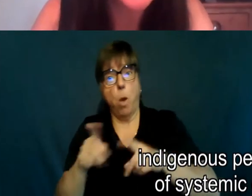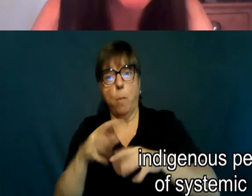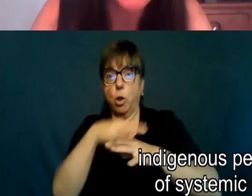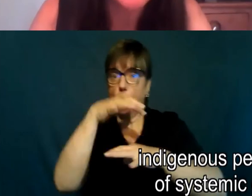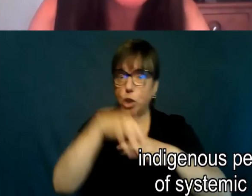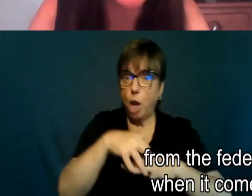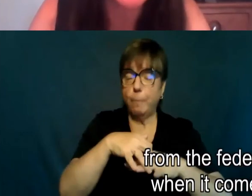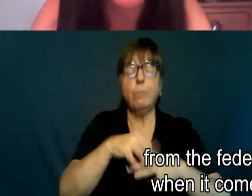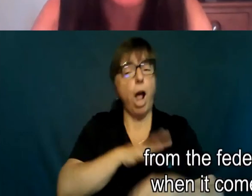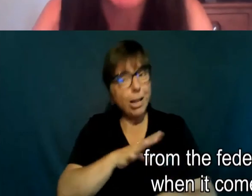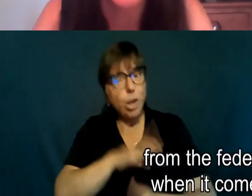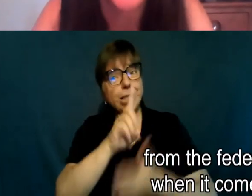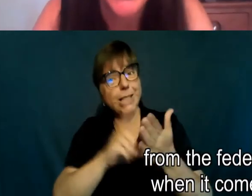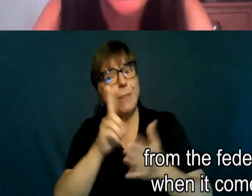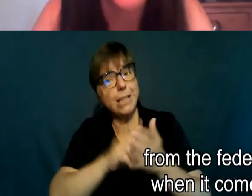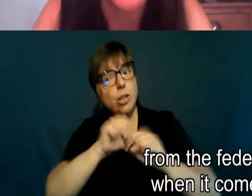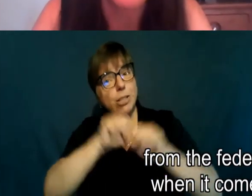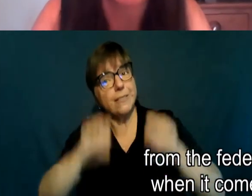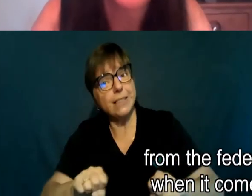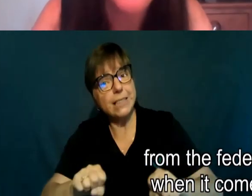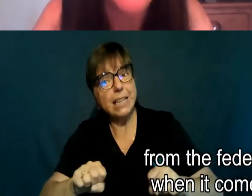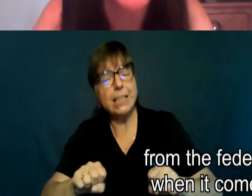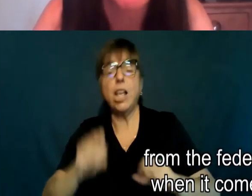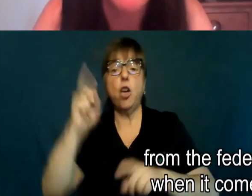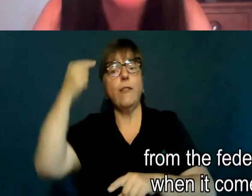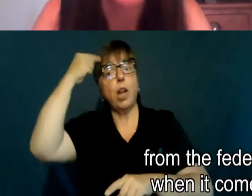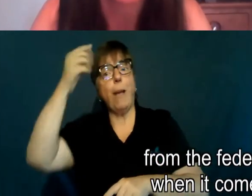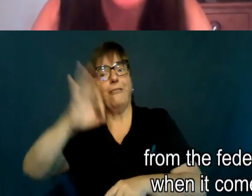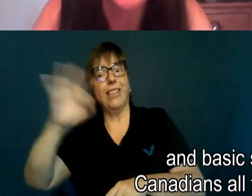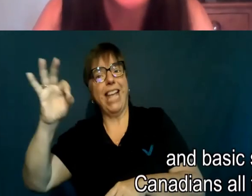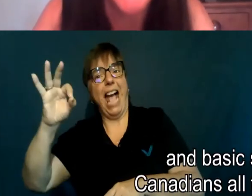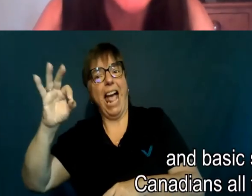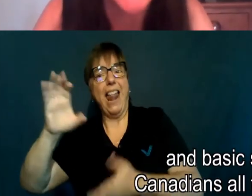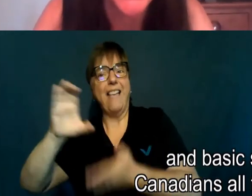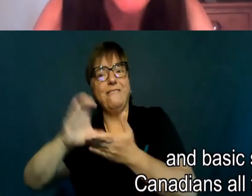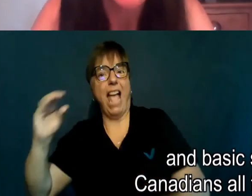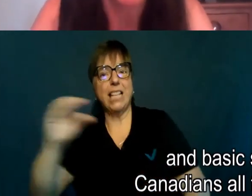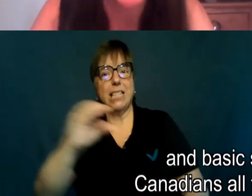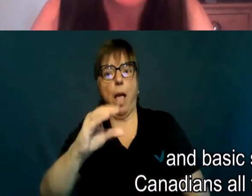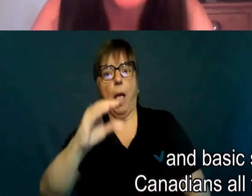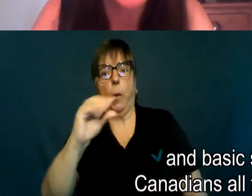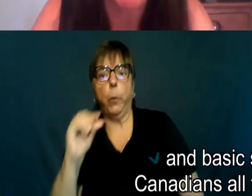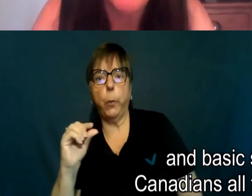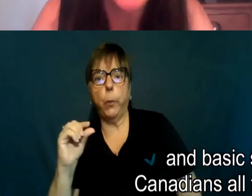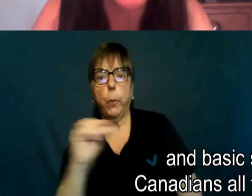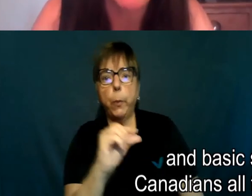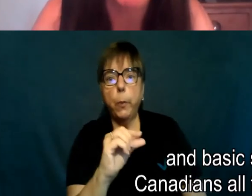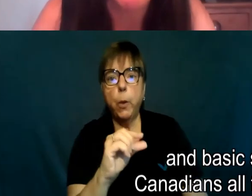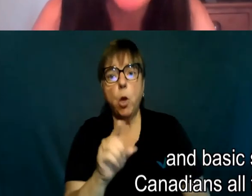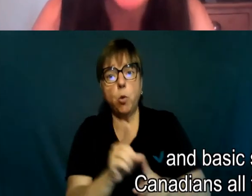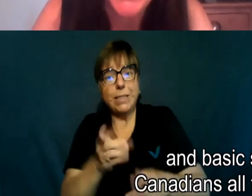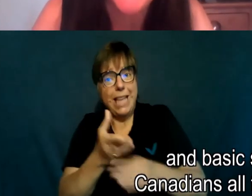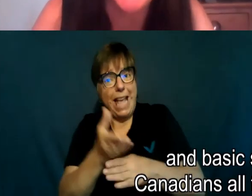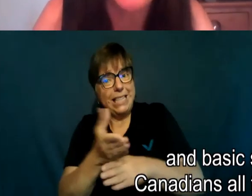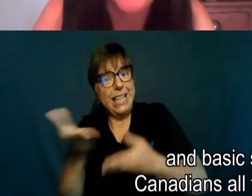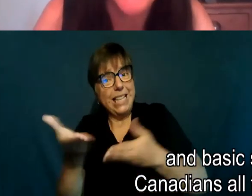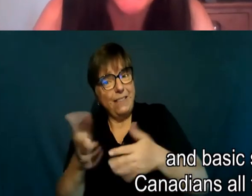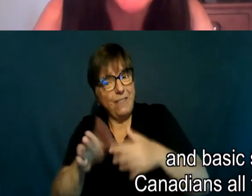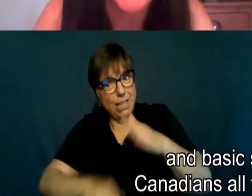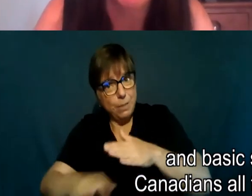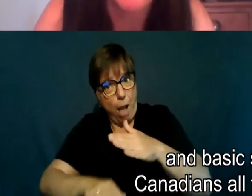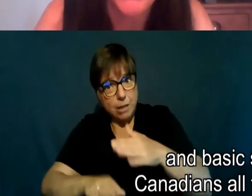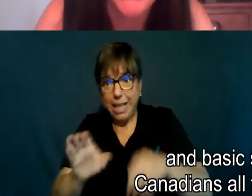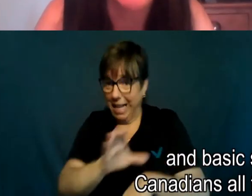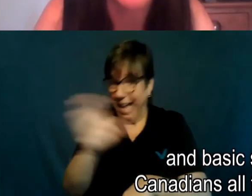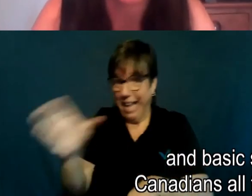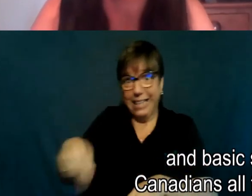systémique de la part du gouvernement fédéral dans le financement et l'accès aux services de base que les Canadiens et